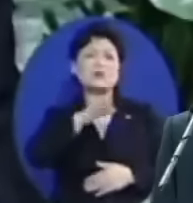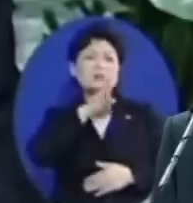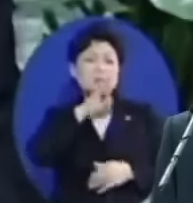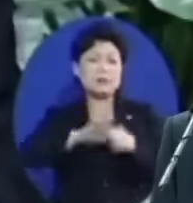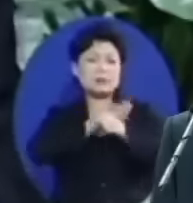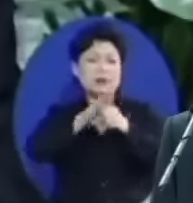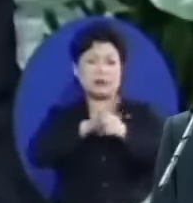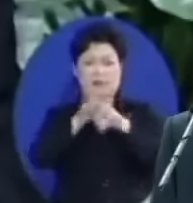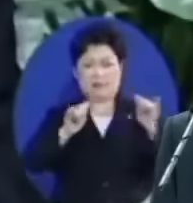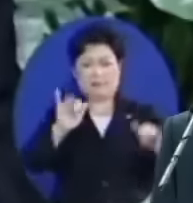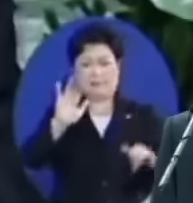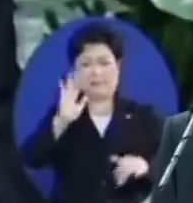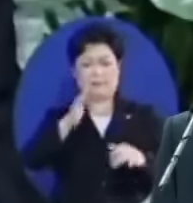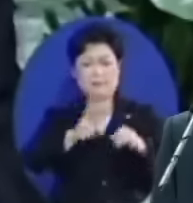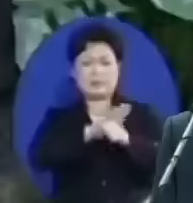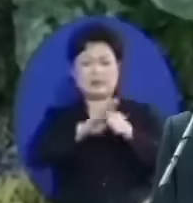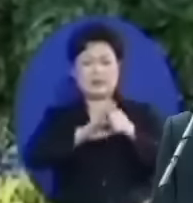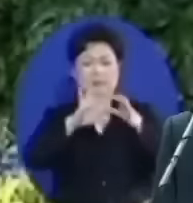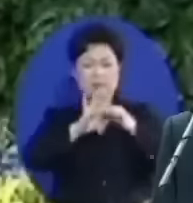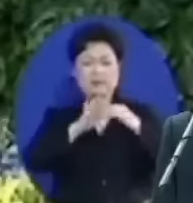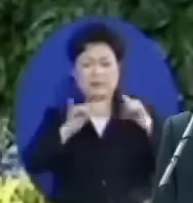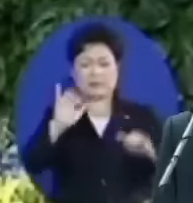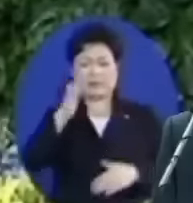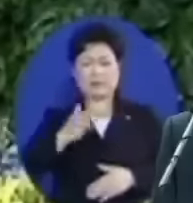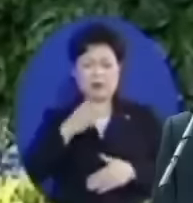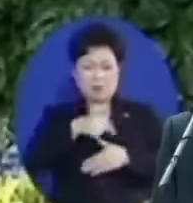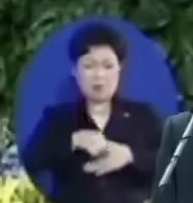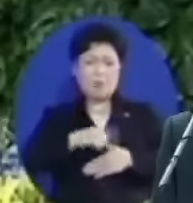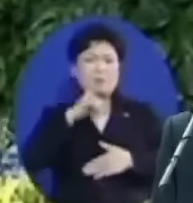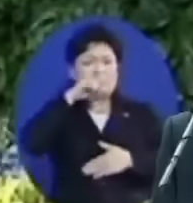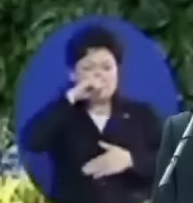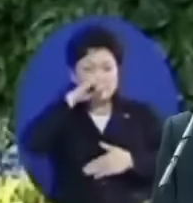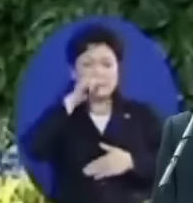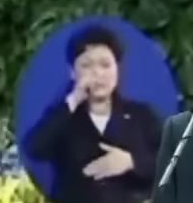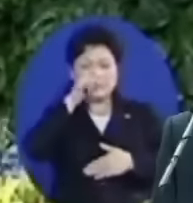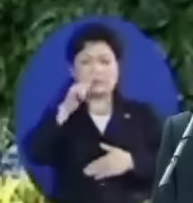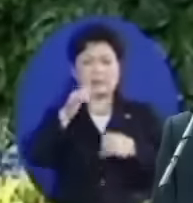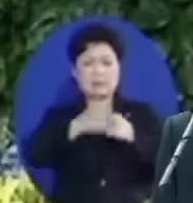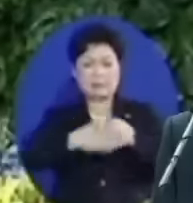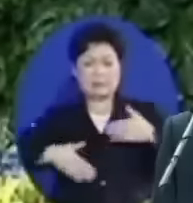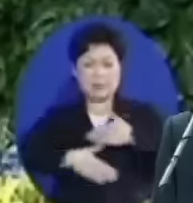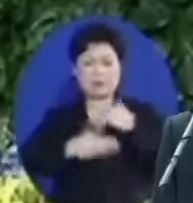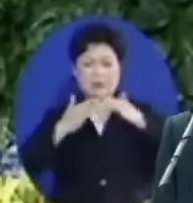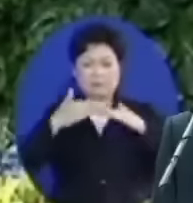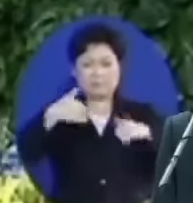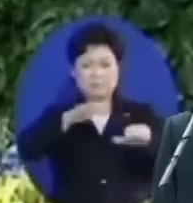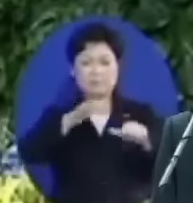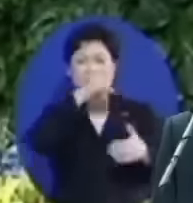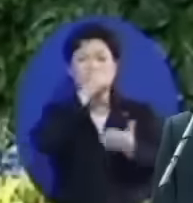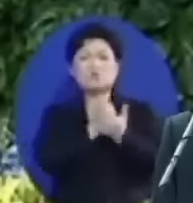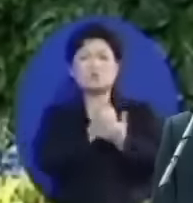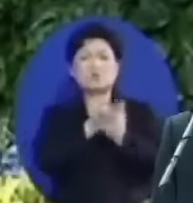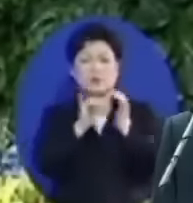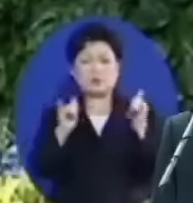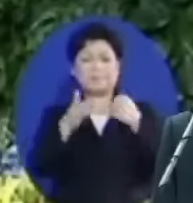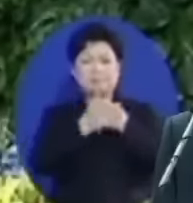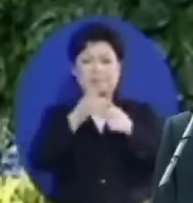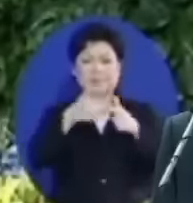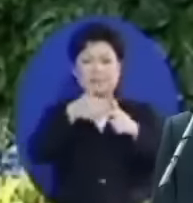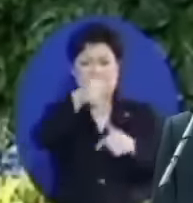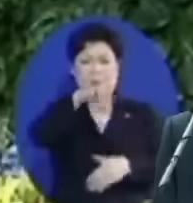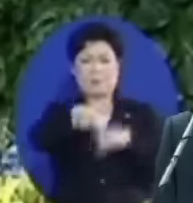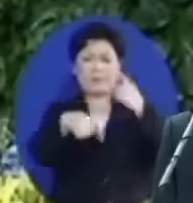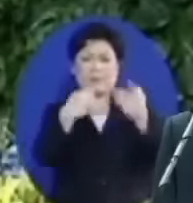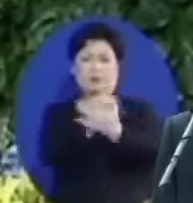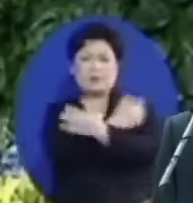것입니다. 우리 몸에 때가 있으니까 목욕탕에 가는 것 같이 우리가 죄인이기 때문에 예수님 앞에